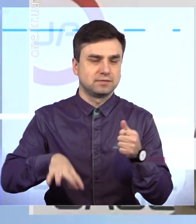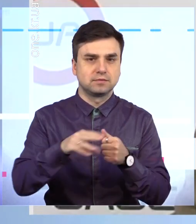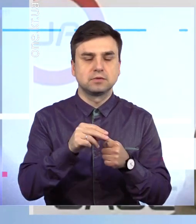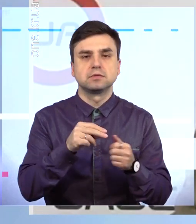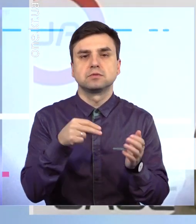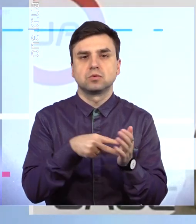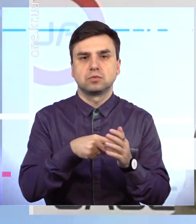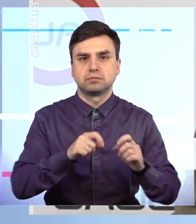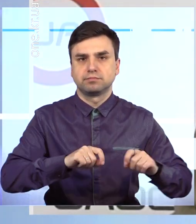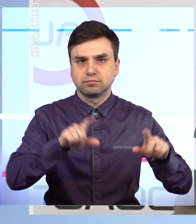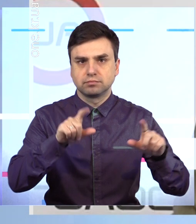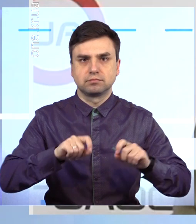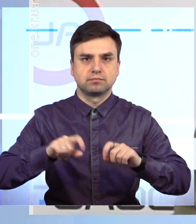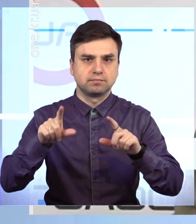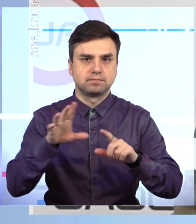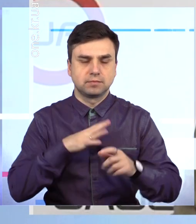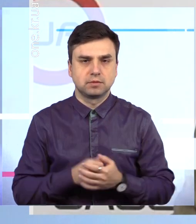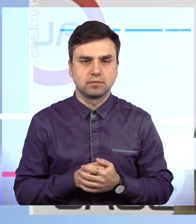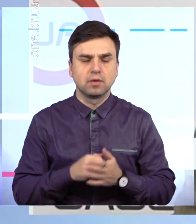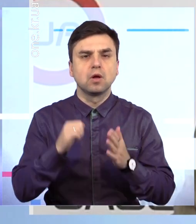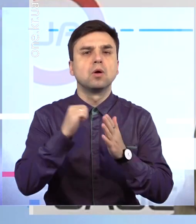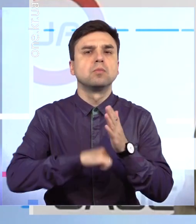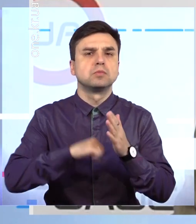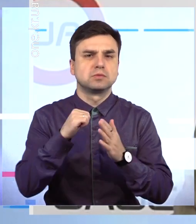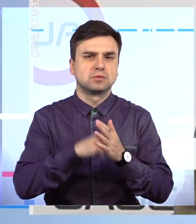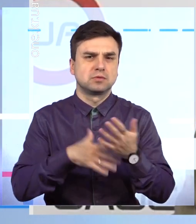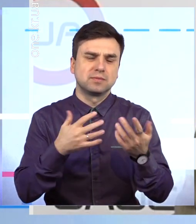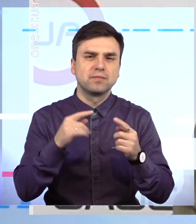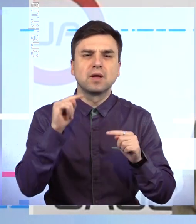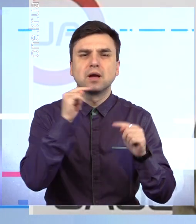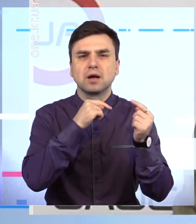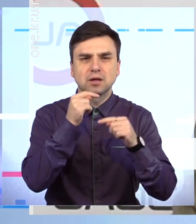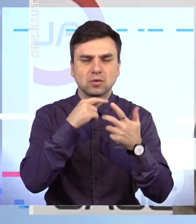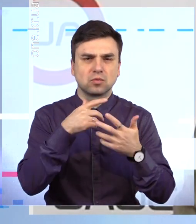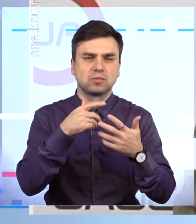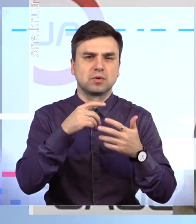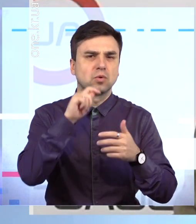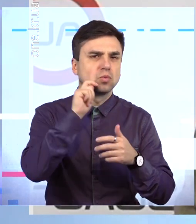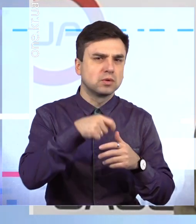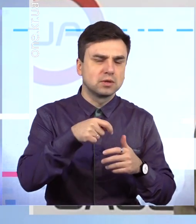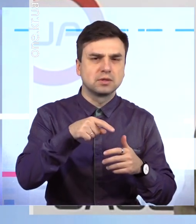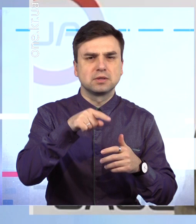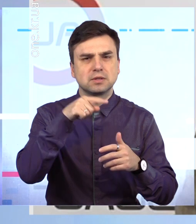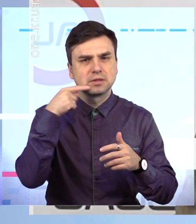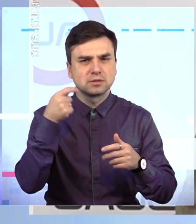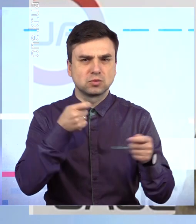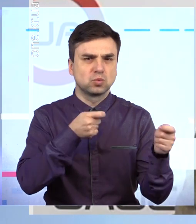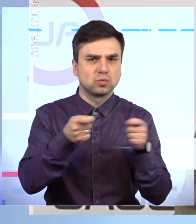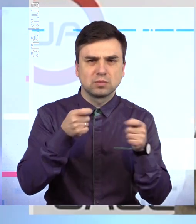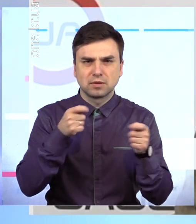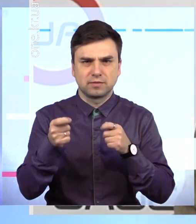це зв'язано іменно більше з геополітичними причинами і з фактично ультиматумом